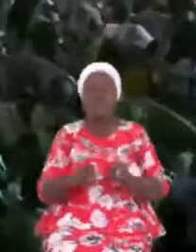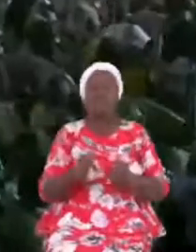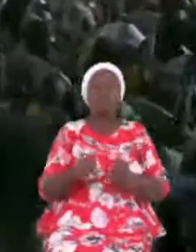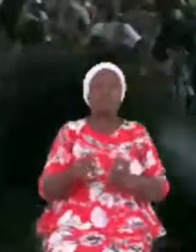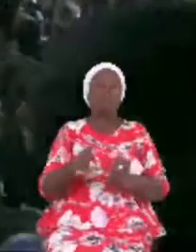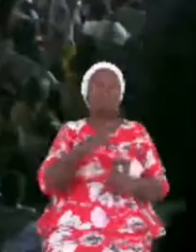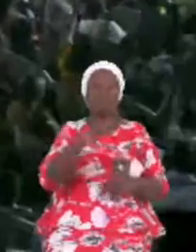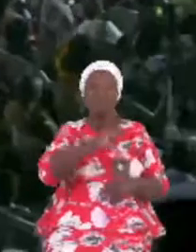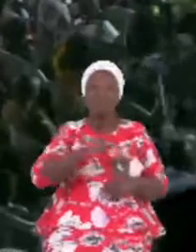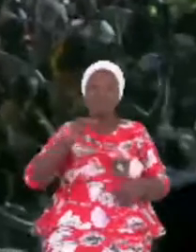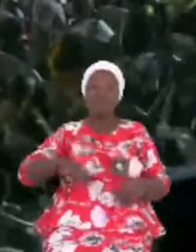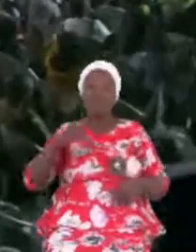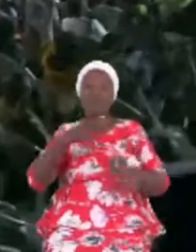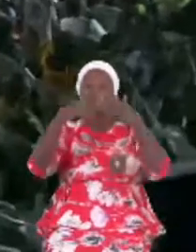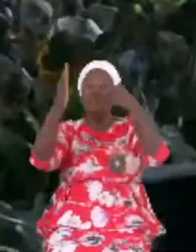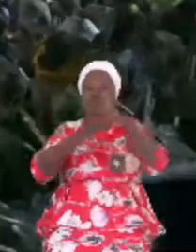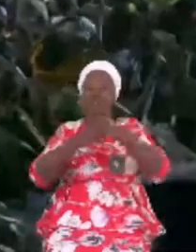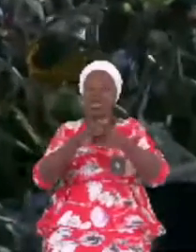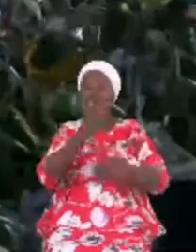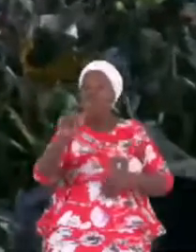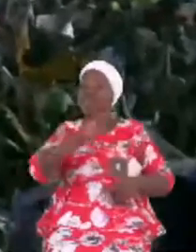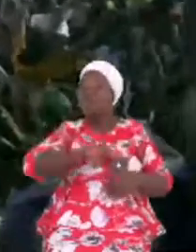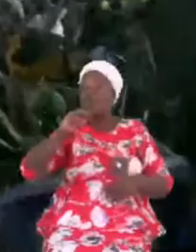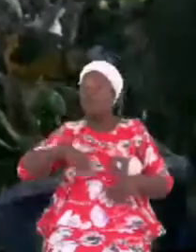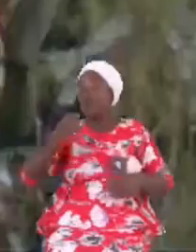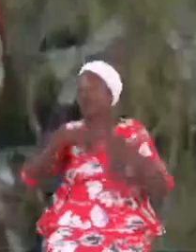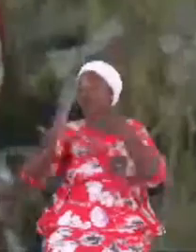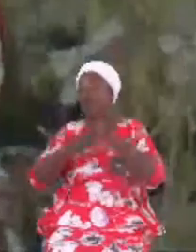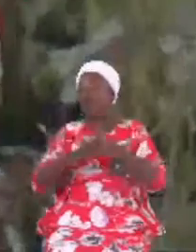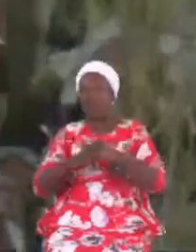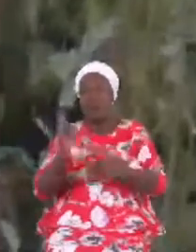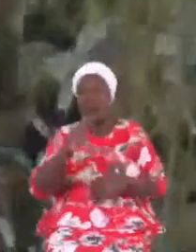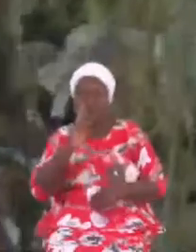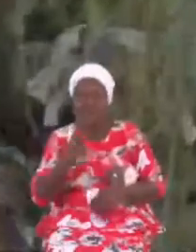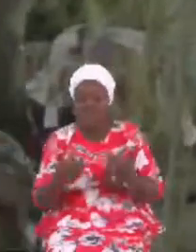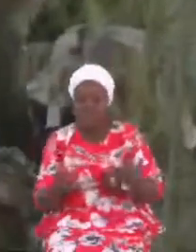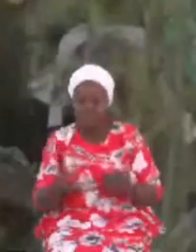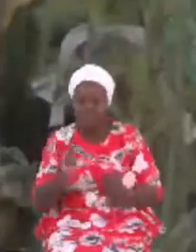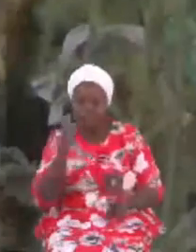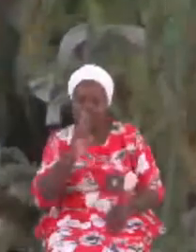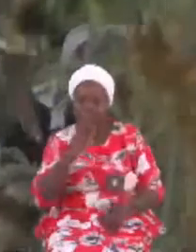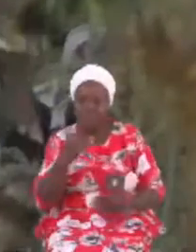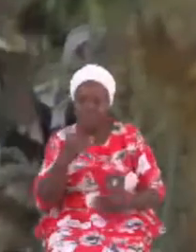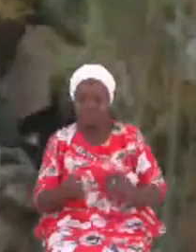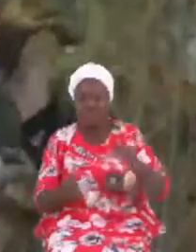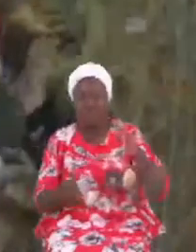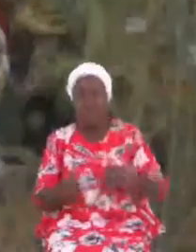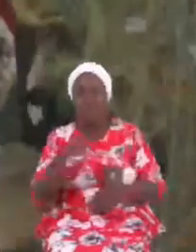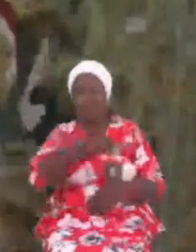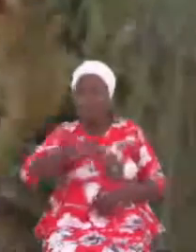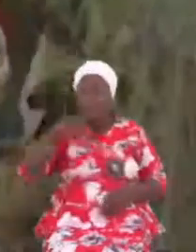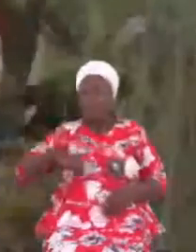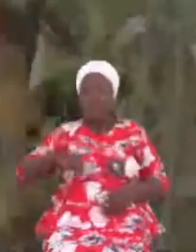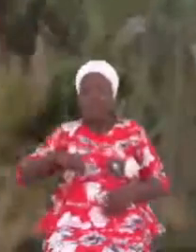est le candidat du ciel? Je cherche la candidate du ciel. Où es-tu? Où es-tu là-bas? Le candidat